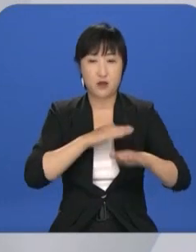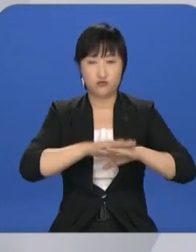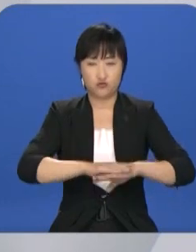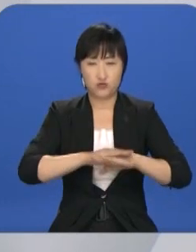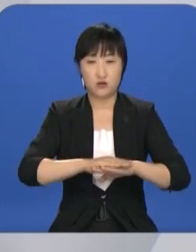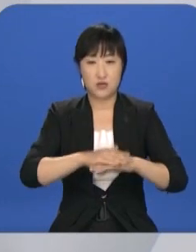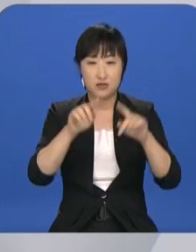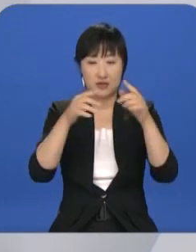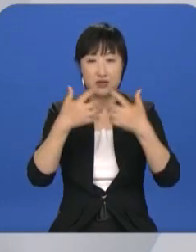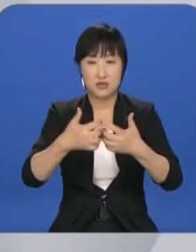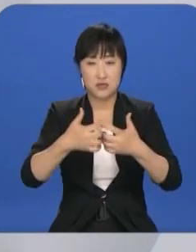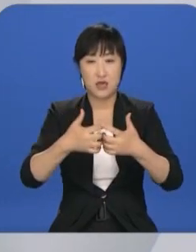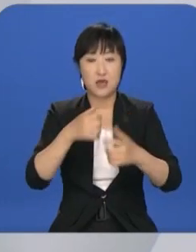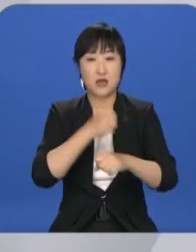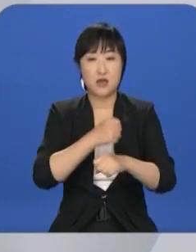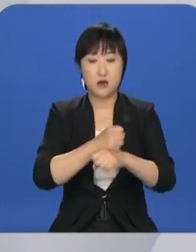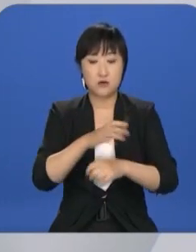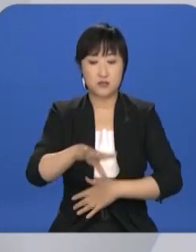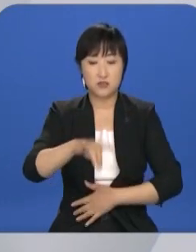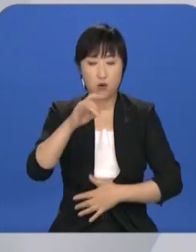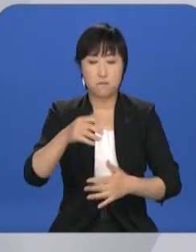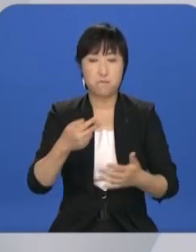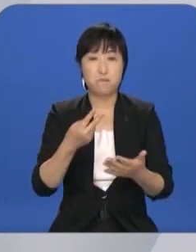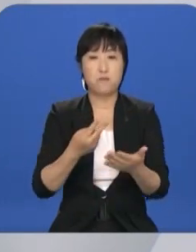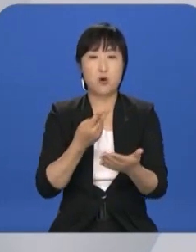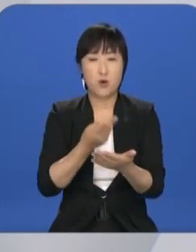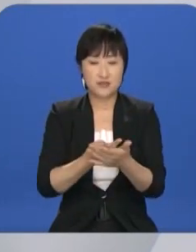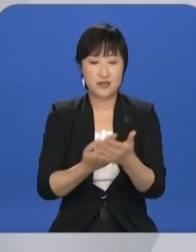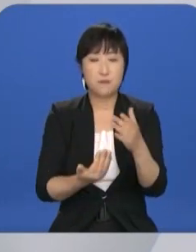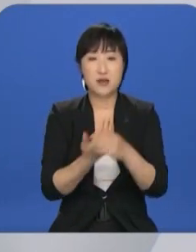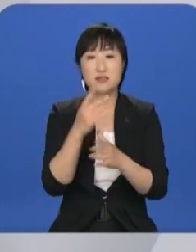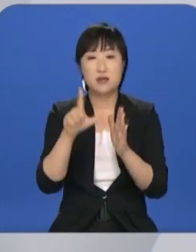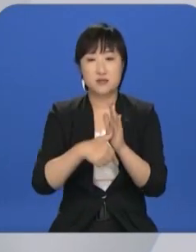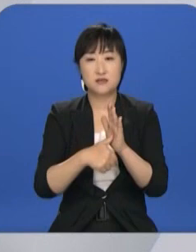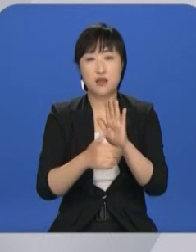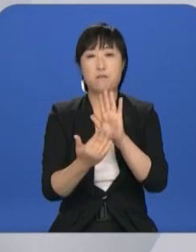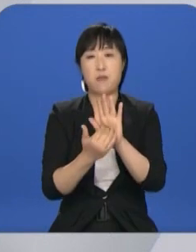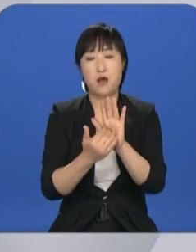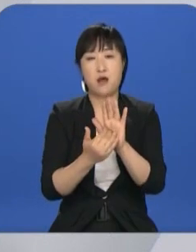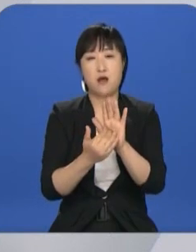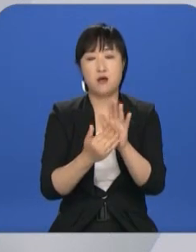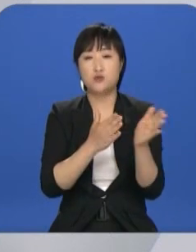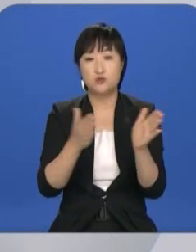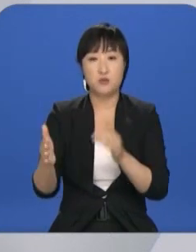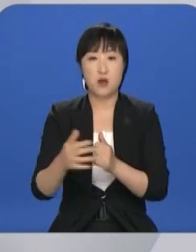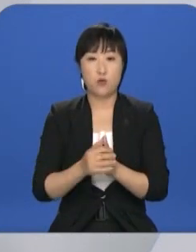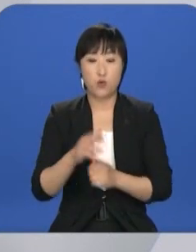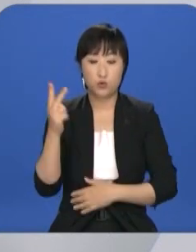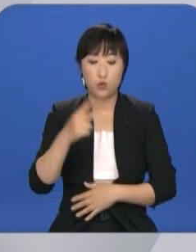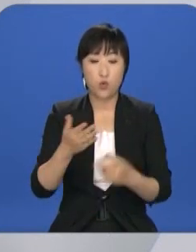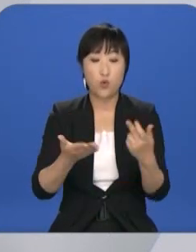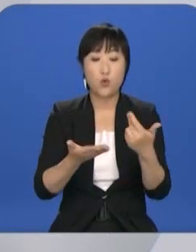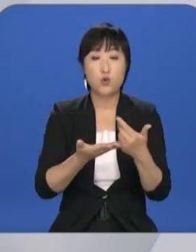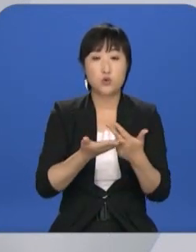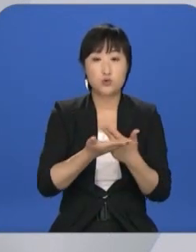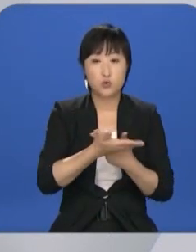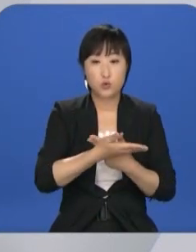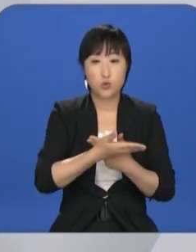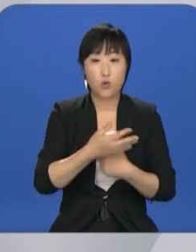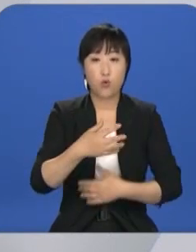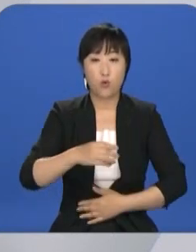자동심장충격기를 보급해서 초기 응급 환자 대응에도 노력을 하겠습니다. 또한 저도